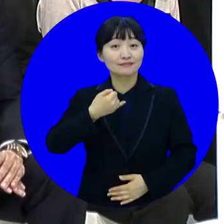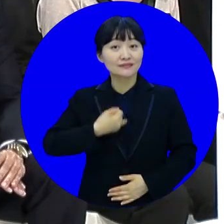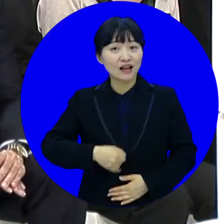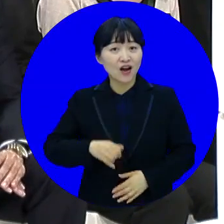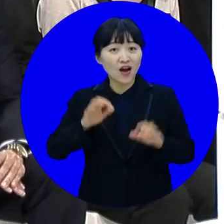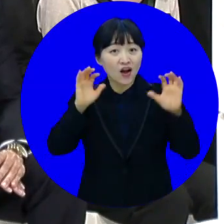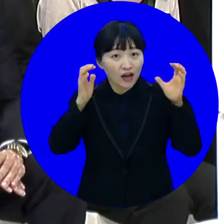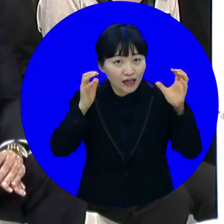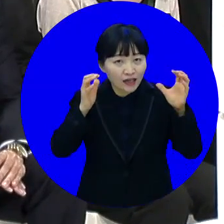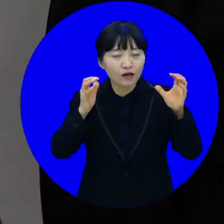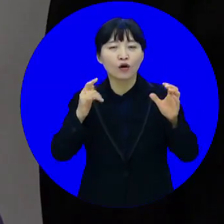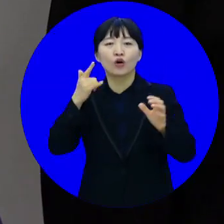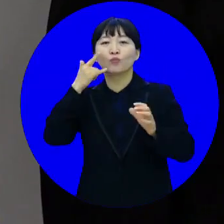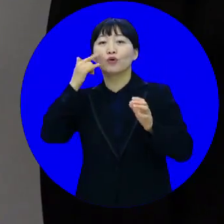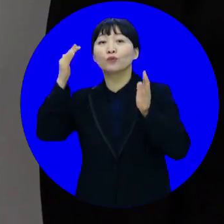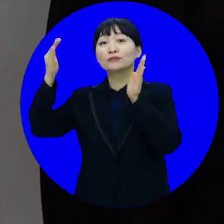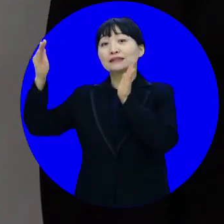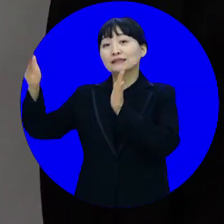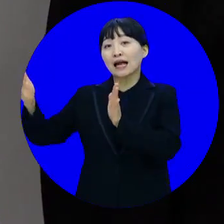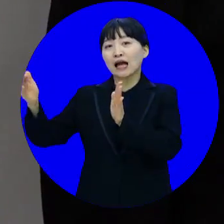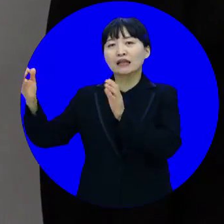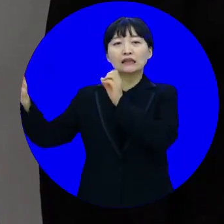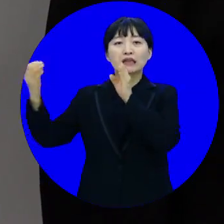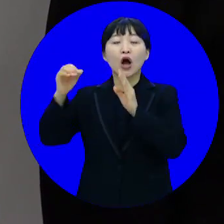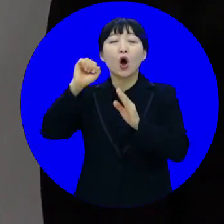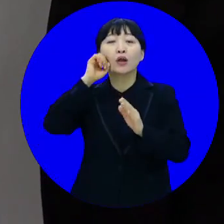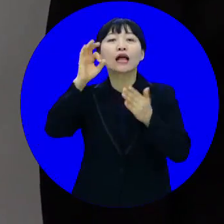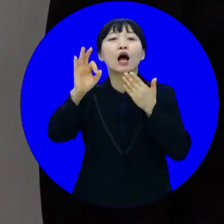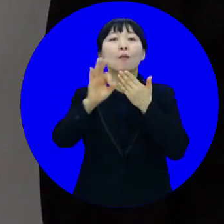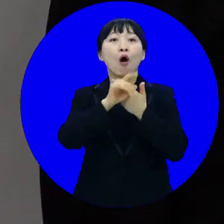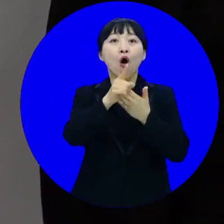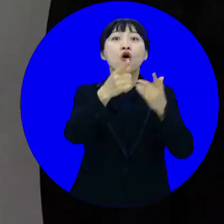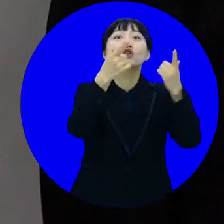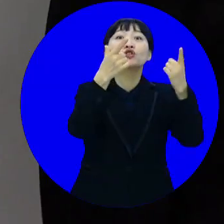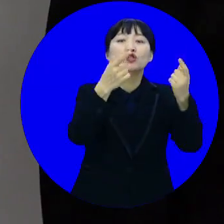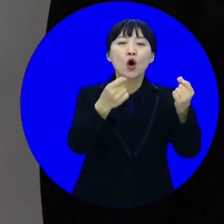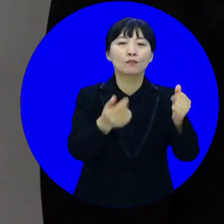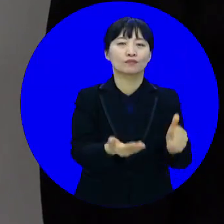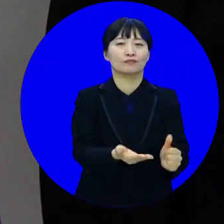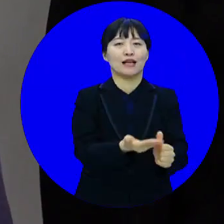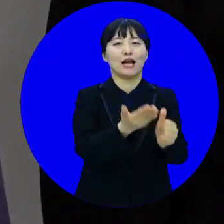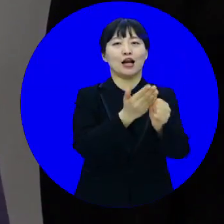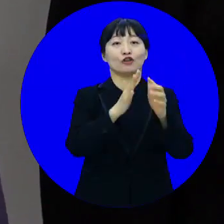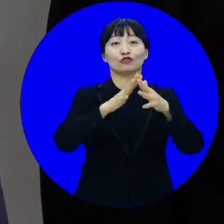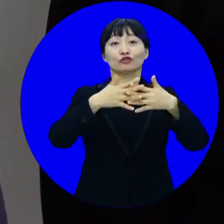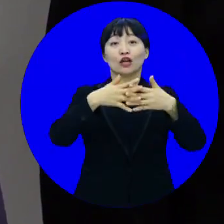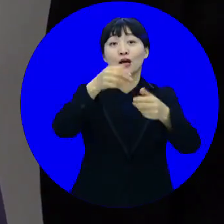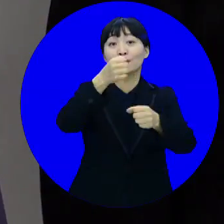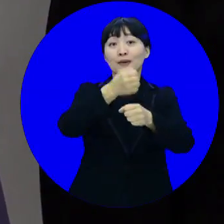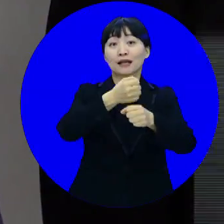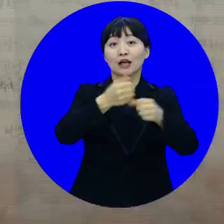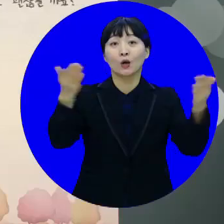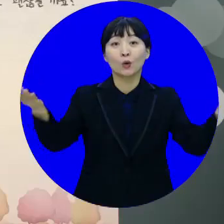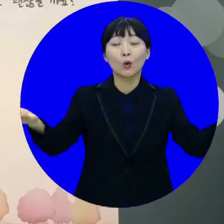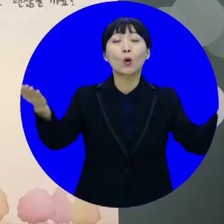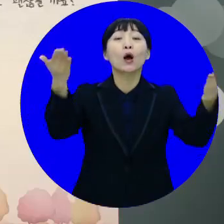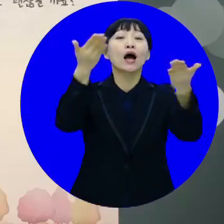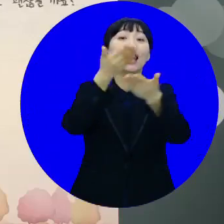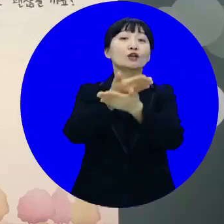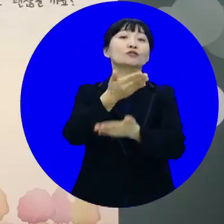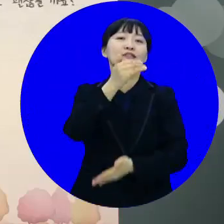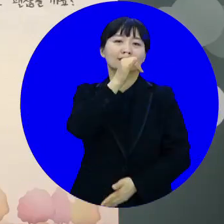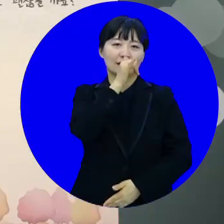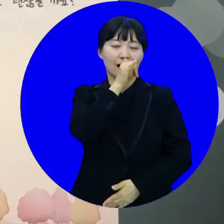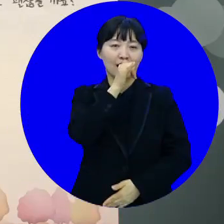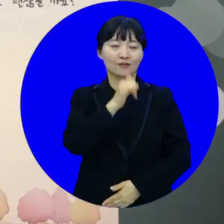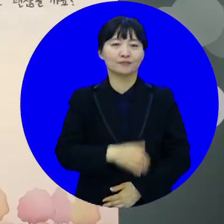자녀가 만약에 어리다거나 부모 사이에 대화가 어렵다면 이처럼 양육수첩을 만들어서 교환해 볼